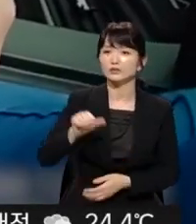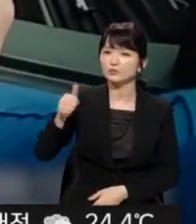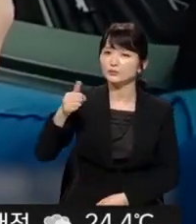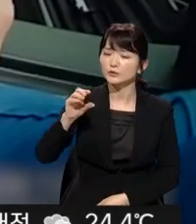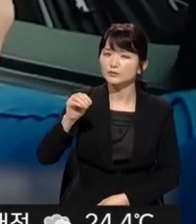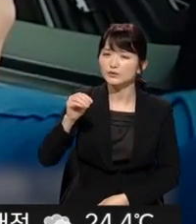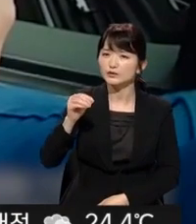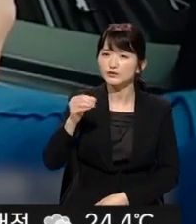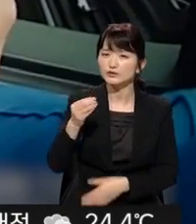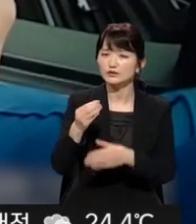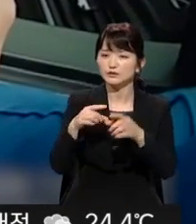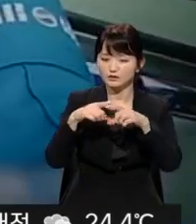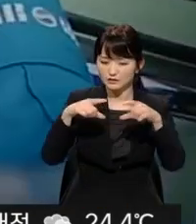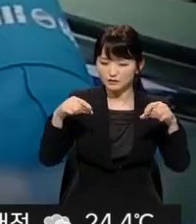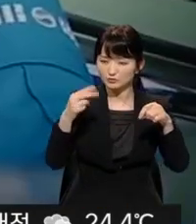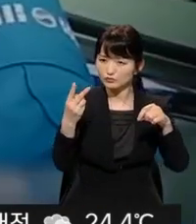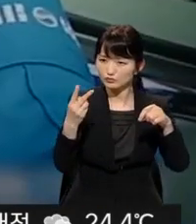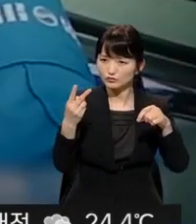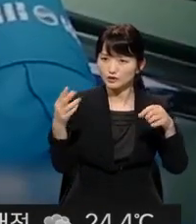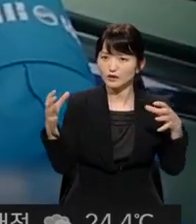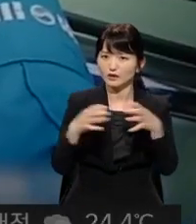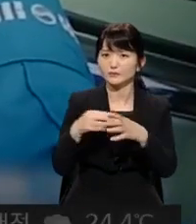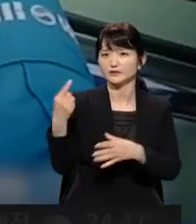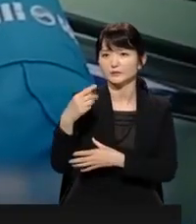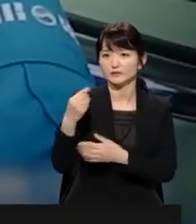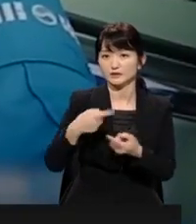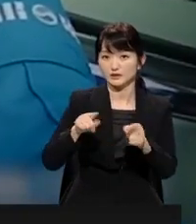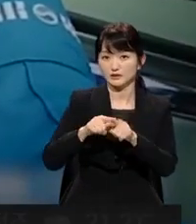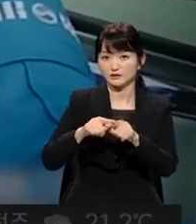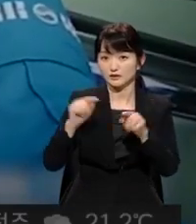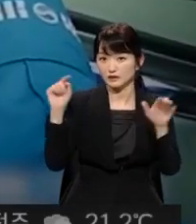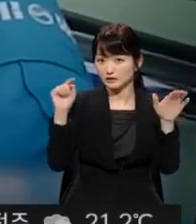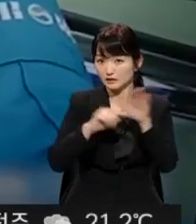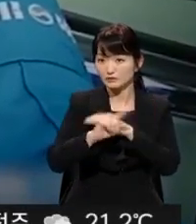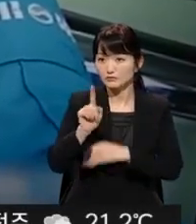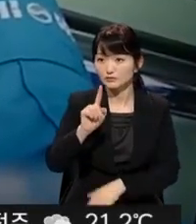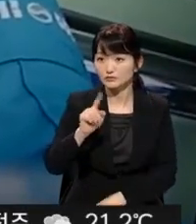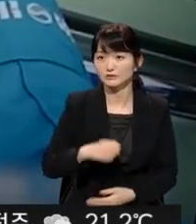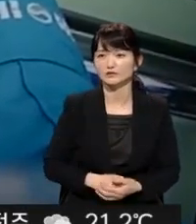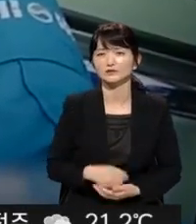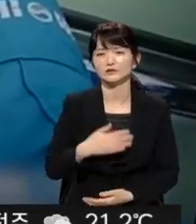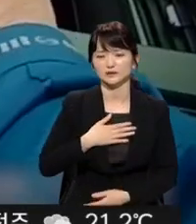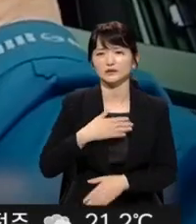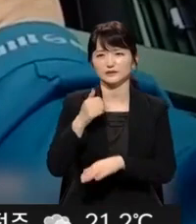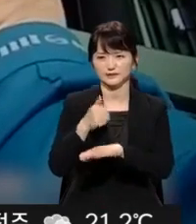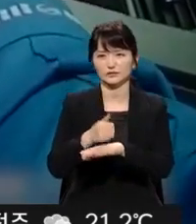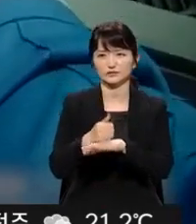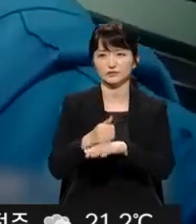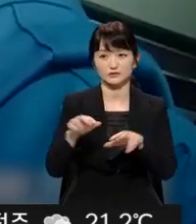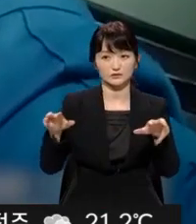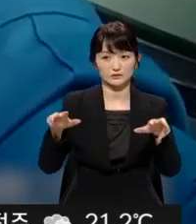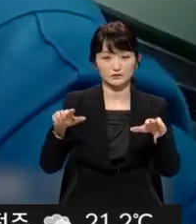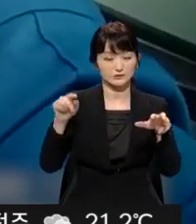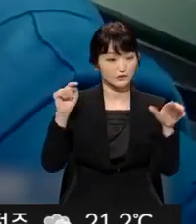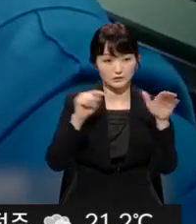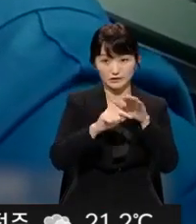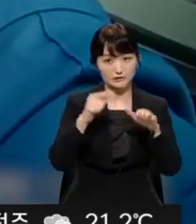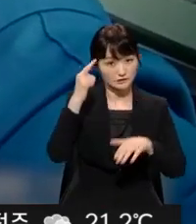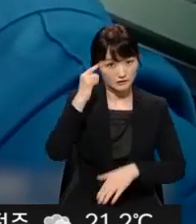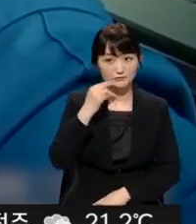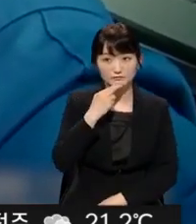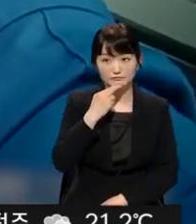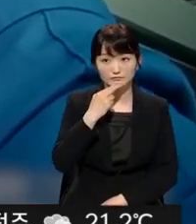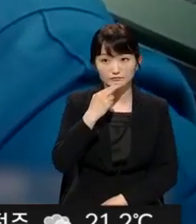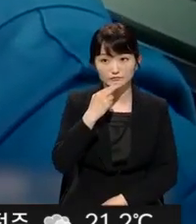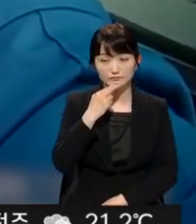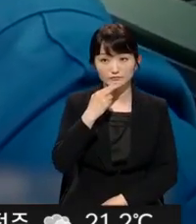원짜리 부덩거리니까 1000만 원. 같이 가시겠습니까? 어떻게 하시겠습니까? 지금 갈 의향은 없죠?